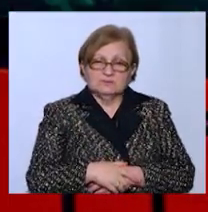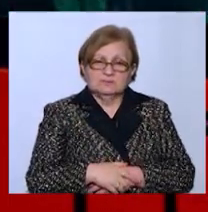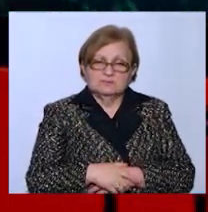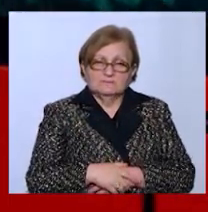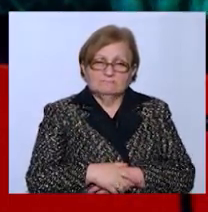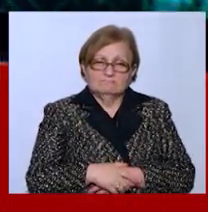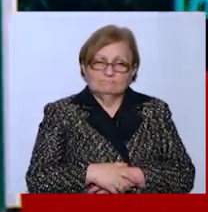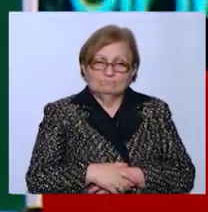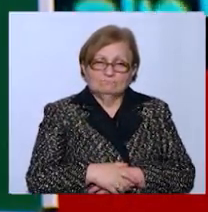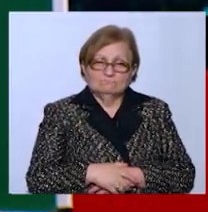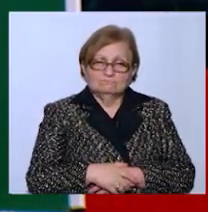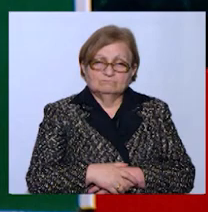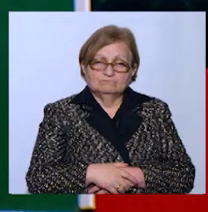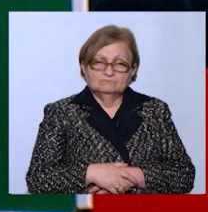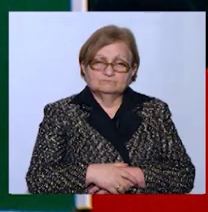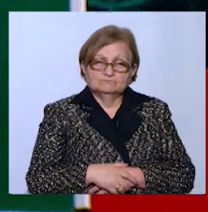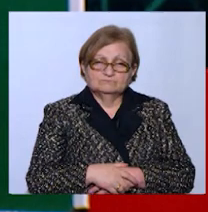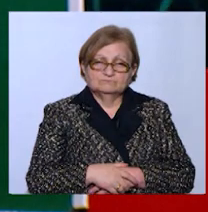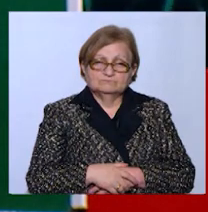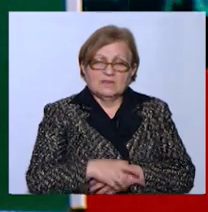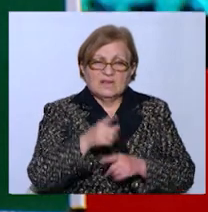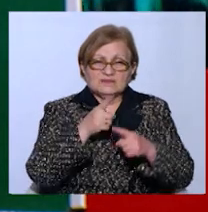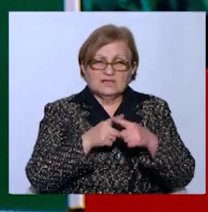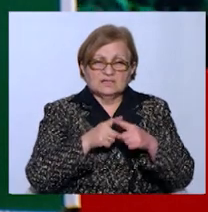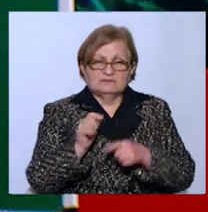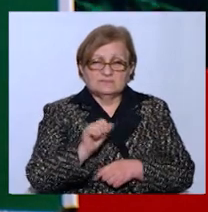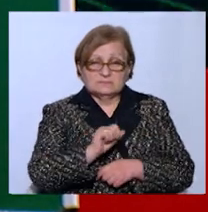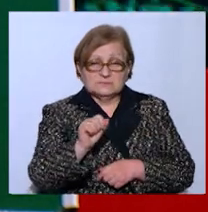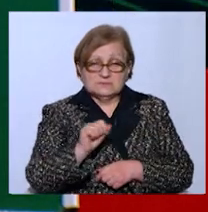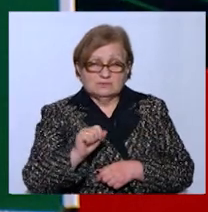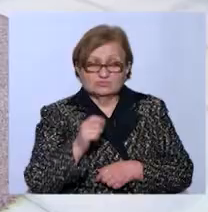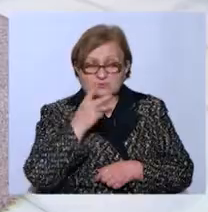აკრო 8-მთელი გავაკეთო, ამას წავშლი, მოდი მე ახლა ნახევრებს.